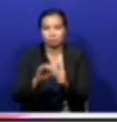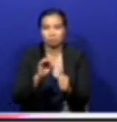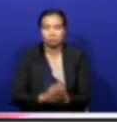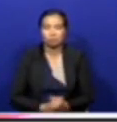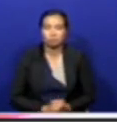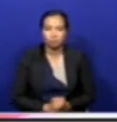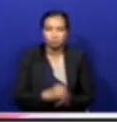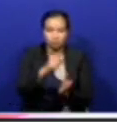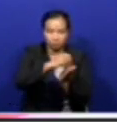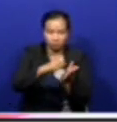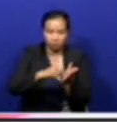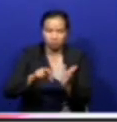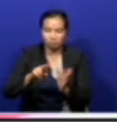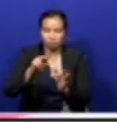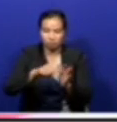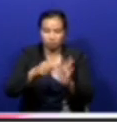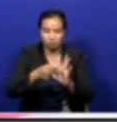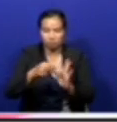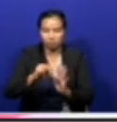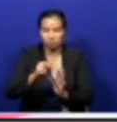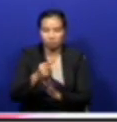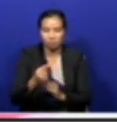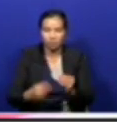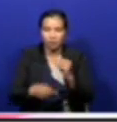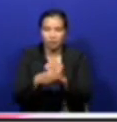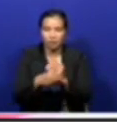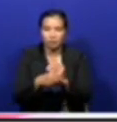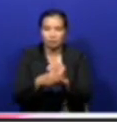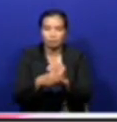าะร่างพระราชบัญญัติแก้ไขเพิ่มเติมวิธี